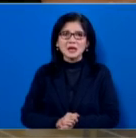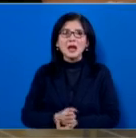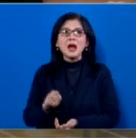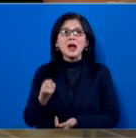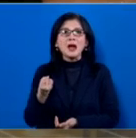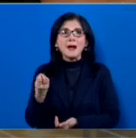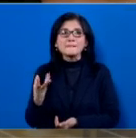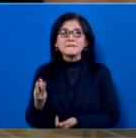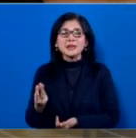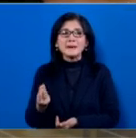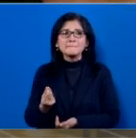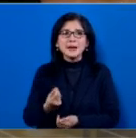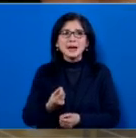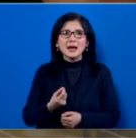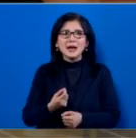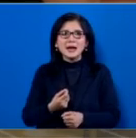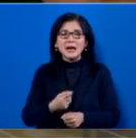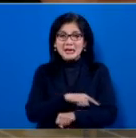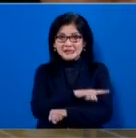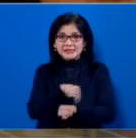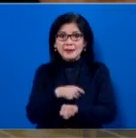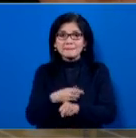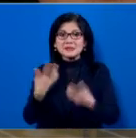setelah pencoblosan nanti kira-kira kita bisa lihat?